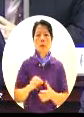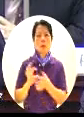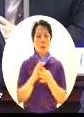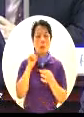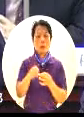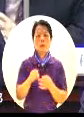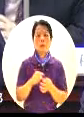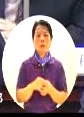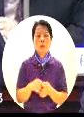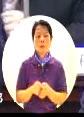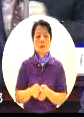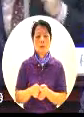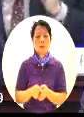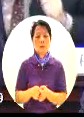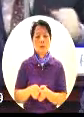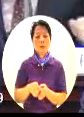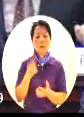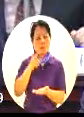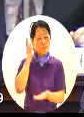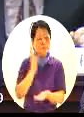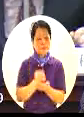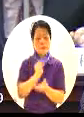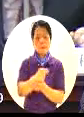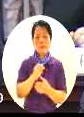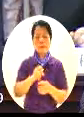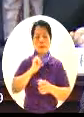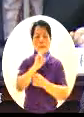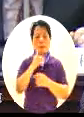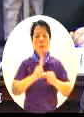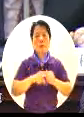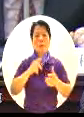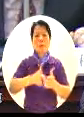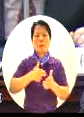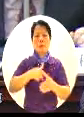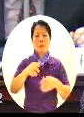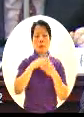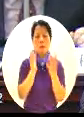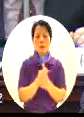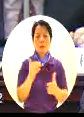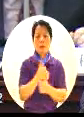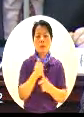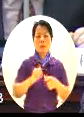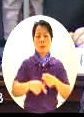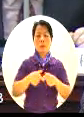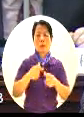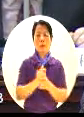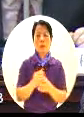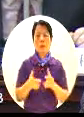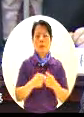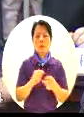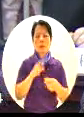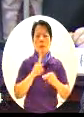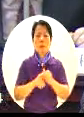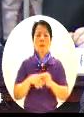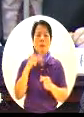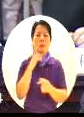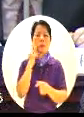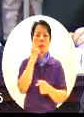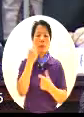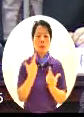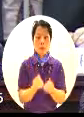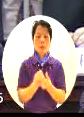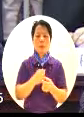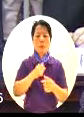事情呢一再跟中油反映，其实他只要把总公司像中钢一样搬来咱